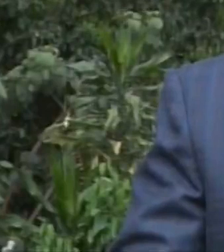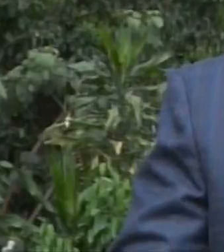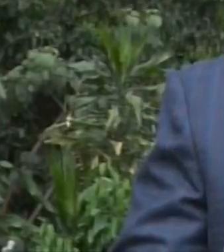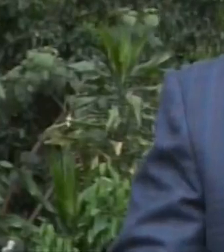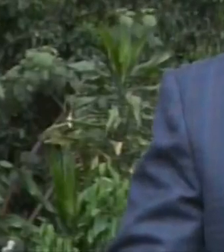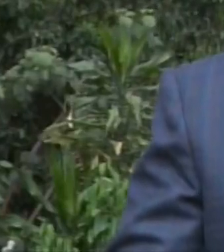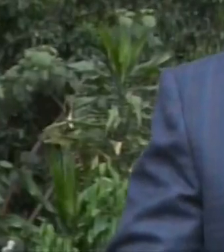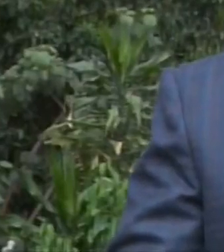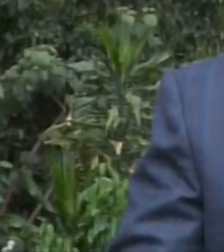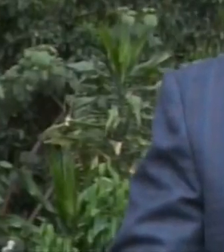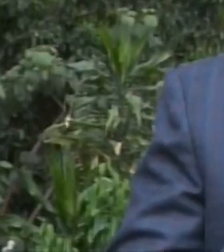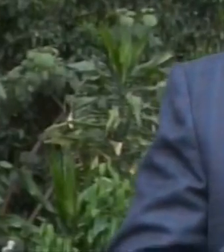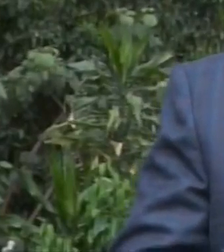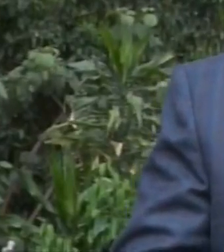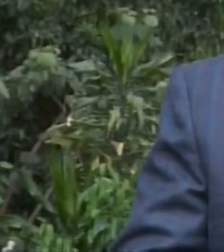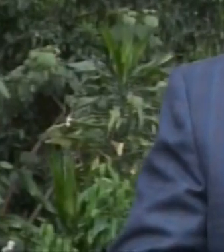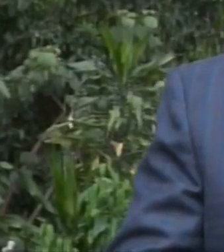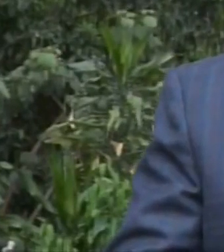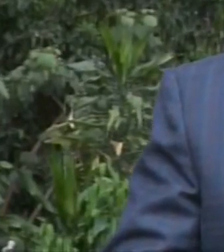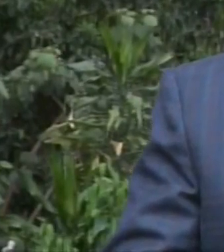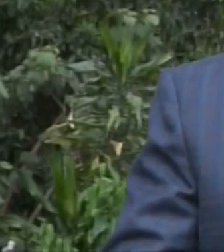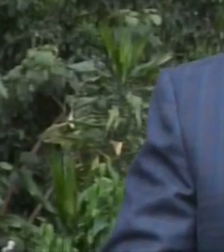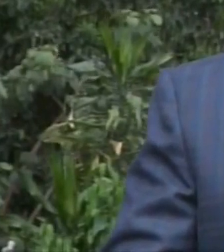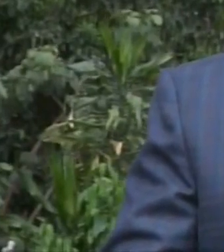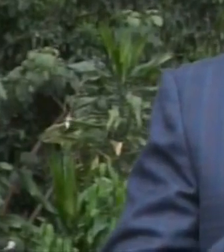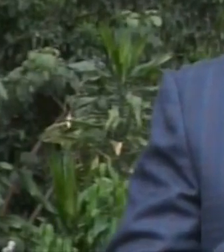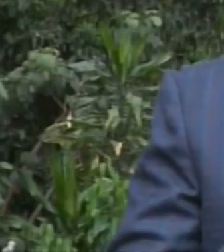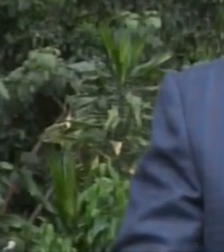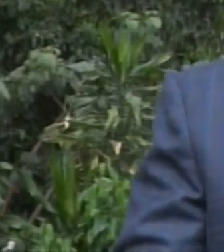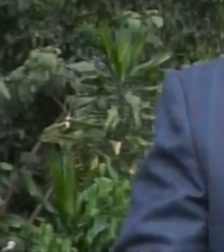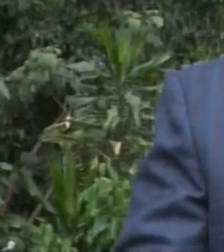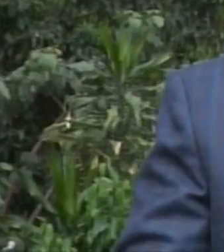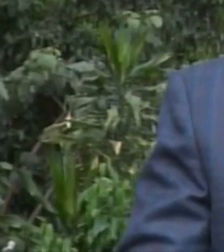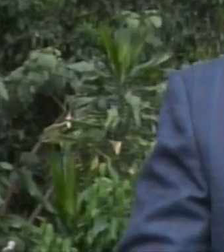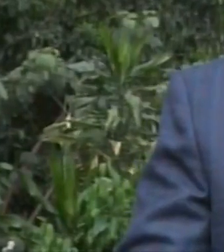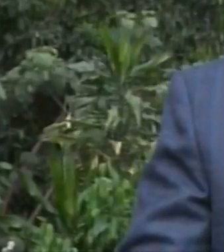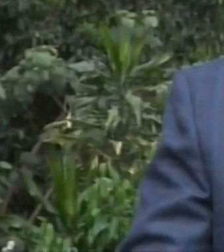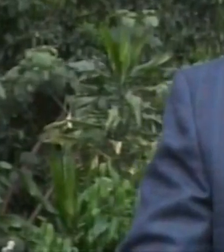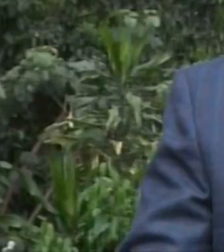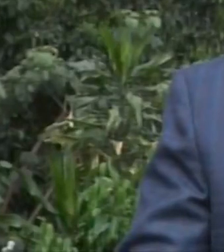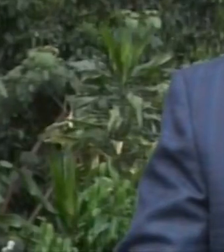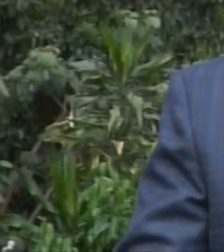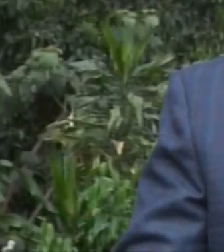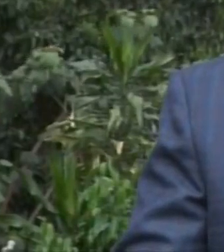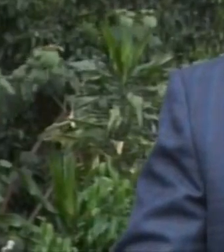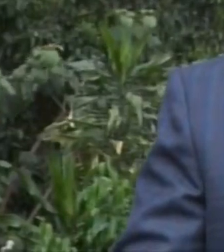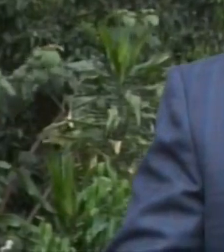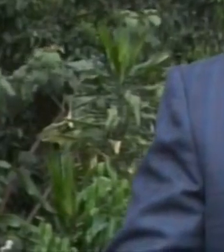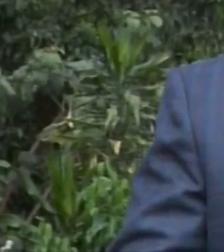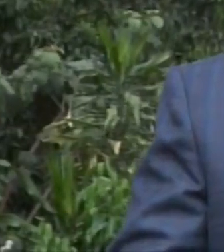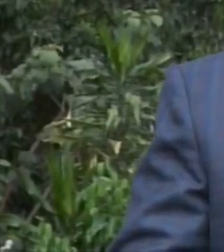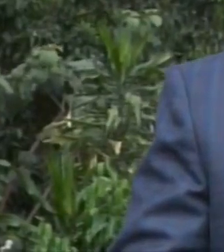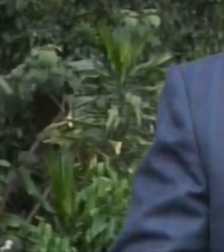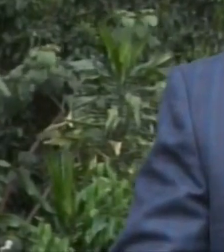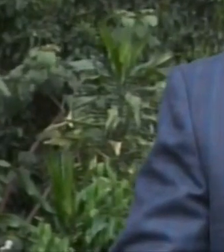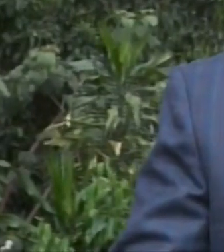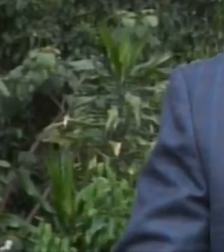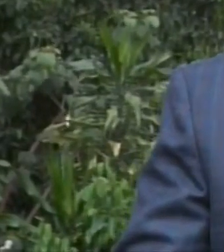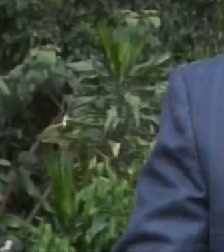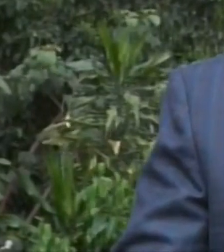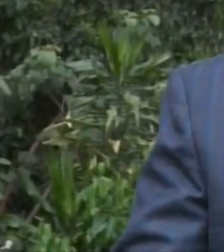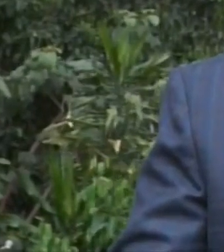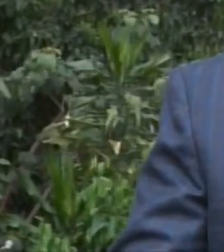ቤት ማሻሻያ አዋጅ ላይ ነበር። ይህ 1994 ዓ.ም የወጣ ወይም ደግሞ 18 ዓመትን ያስቆጠረ አዋጅ ነው። ይህንን ማሻሻል